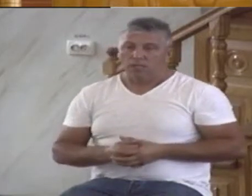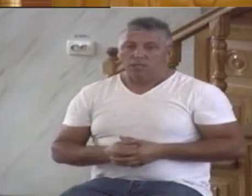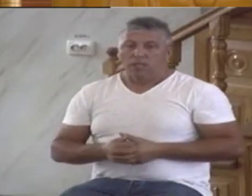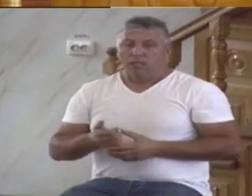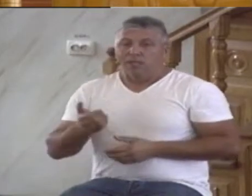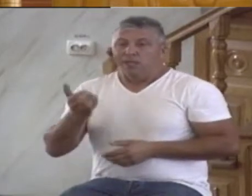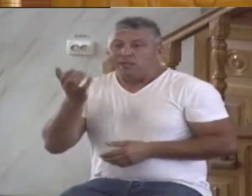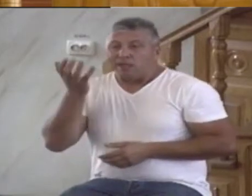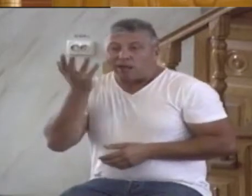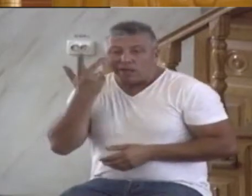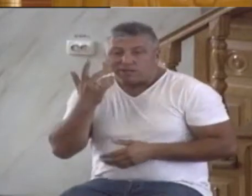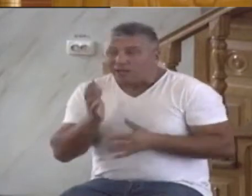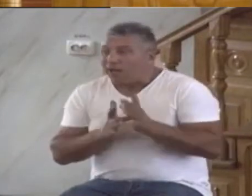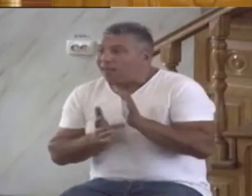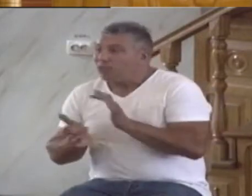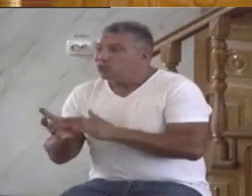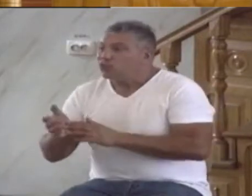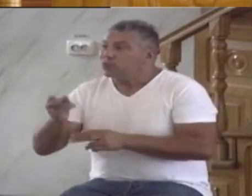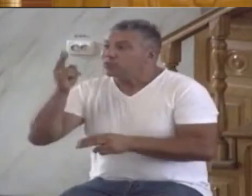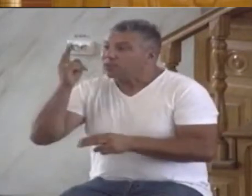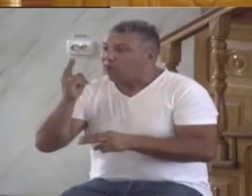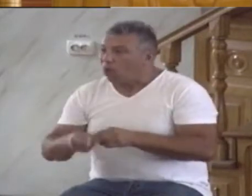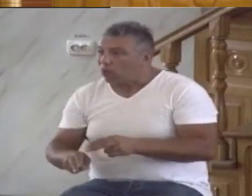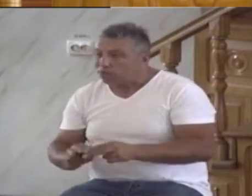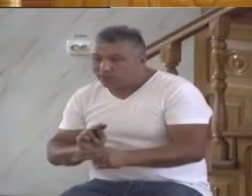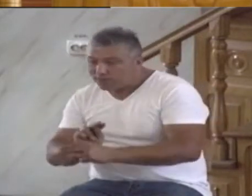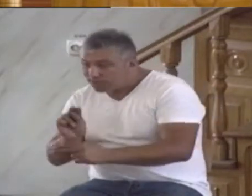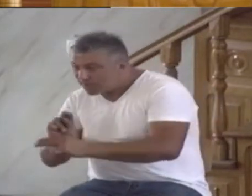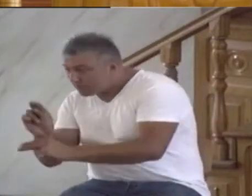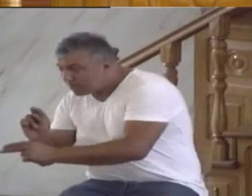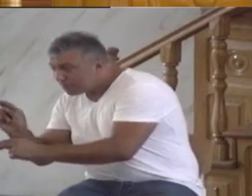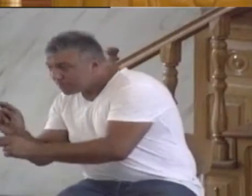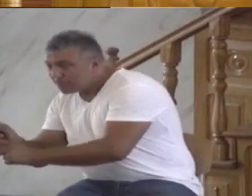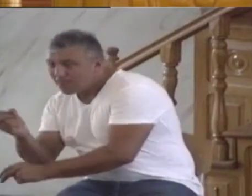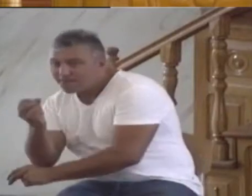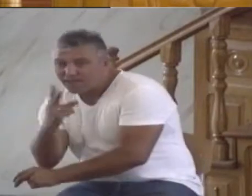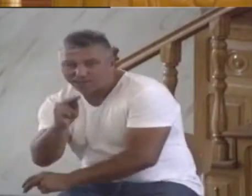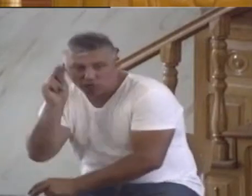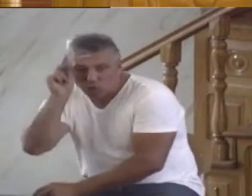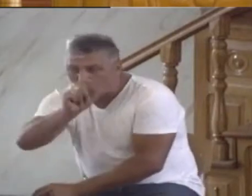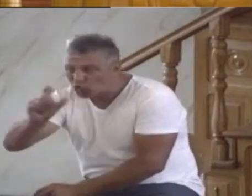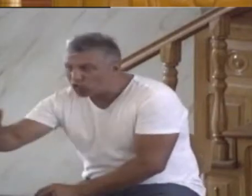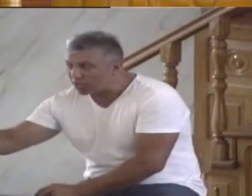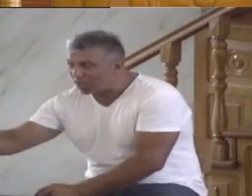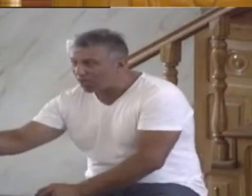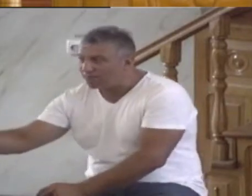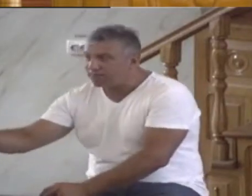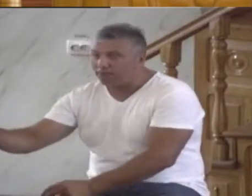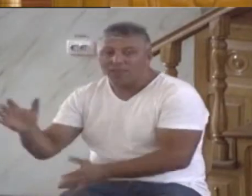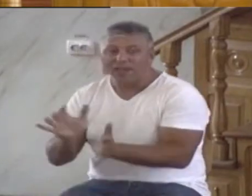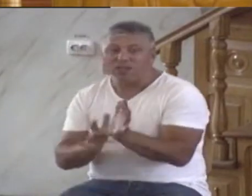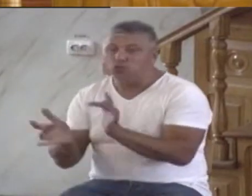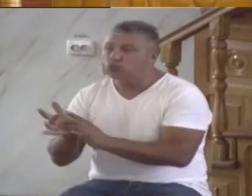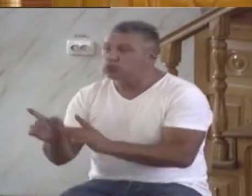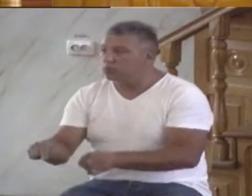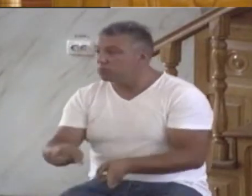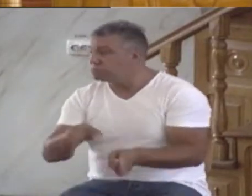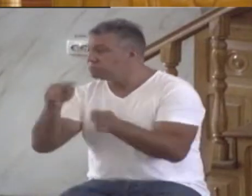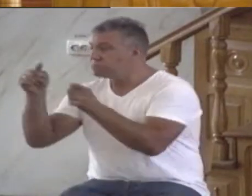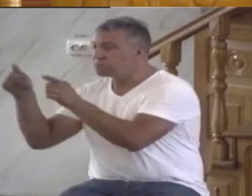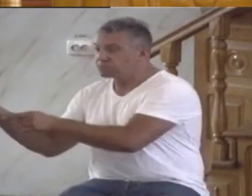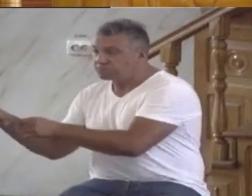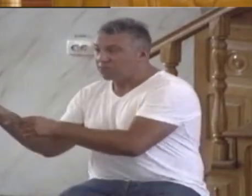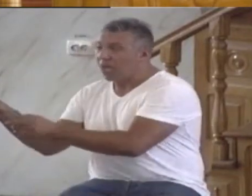«И когда окончил Иисус наставление 12 ученикам Своим, перешел оттуда учить и проповедовать в